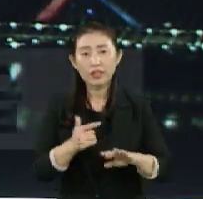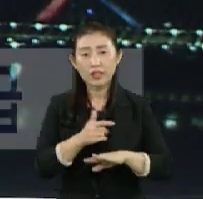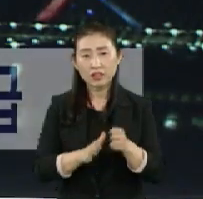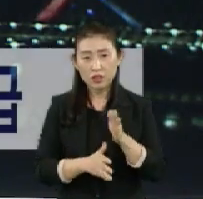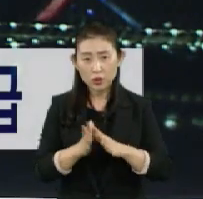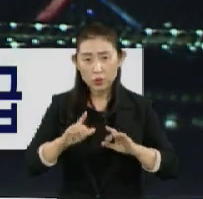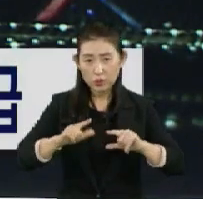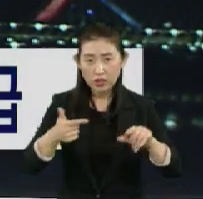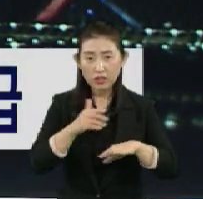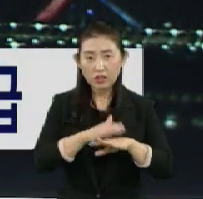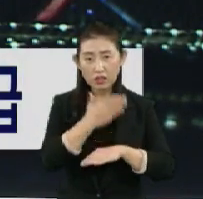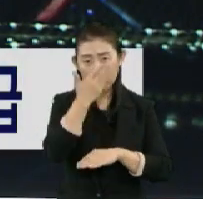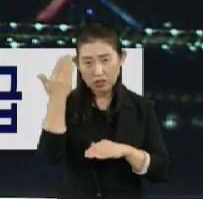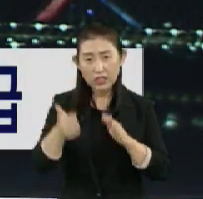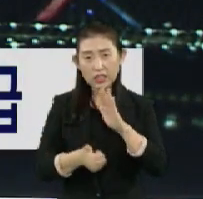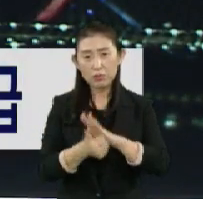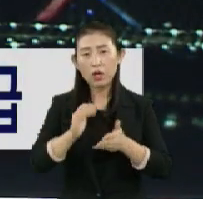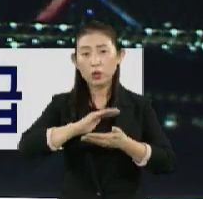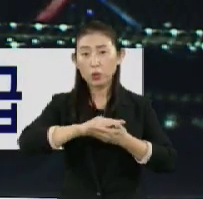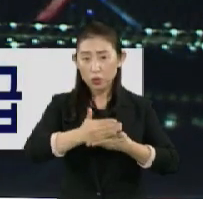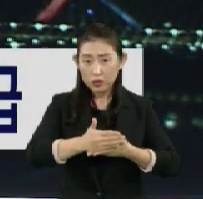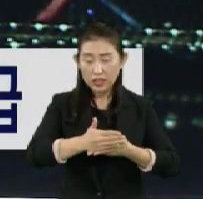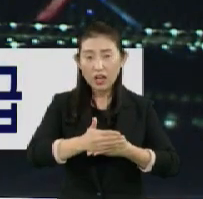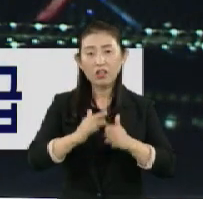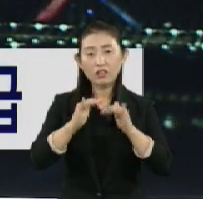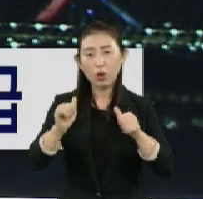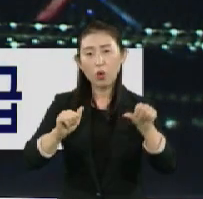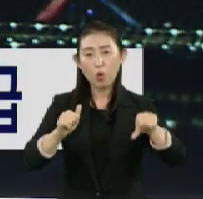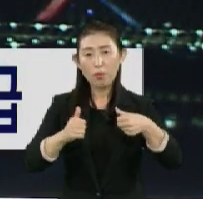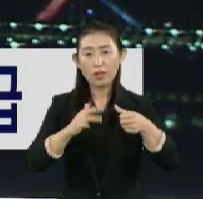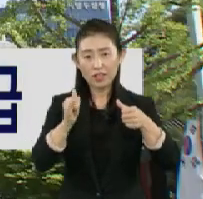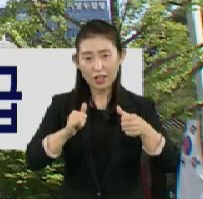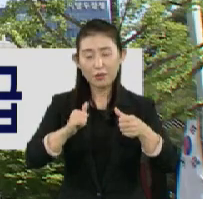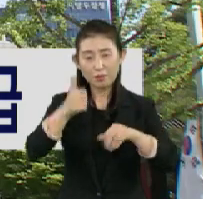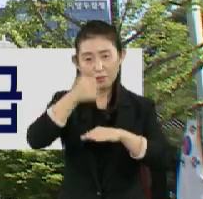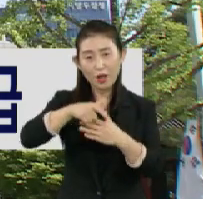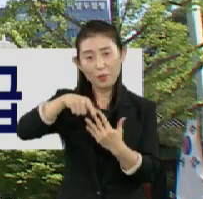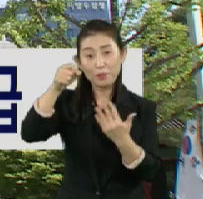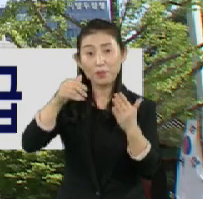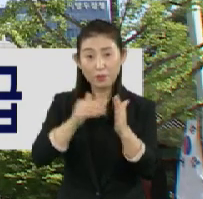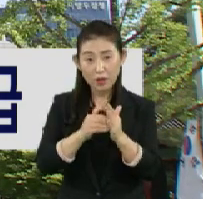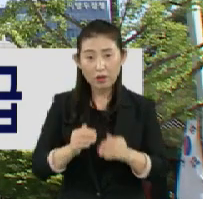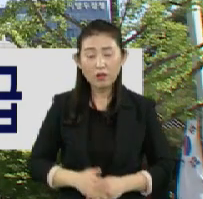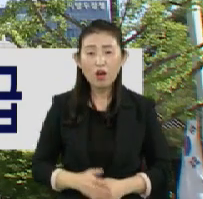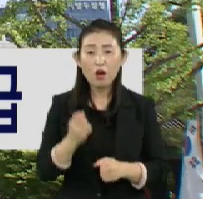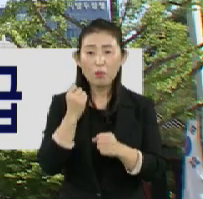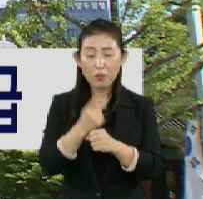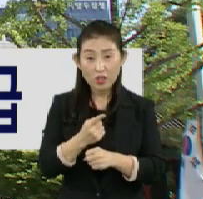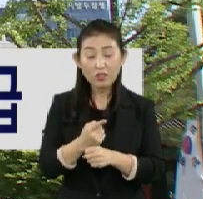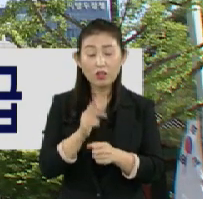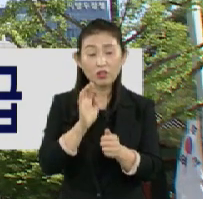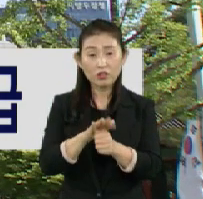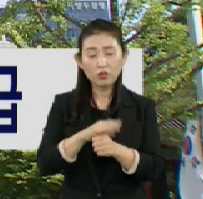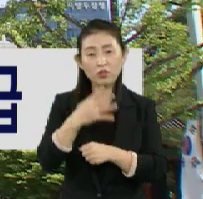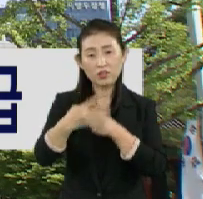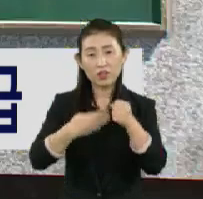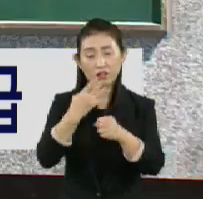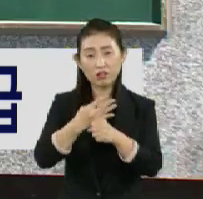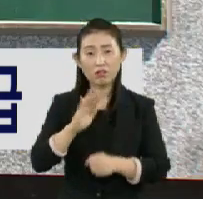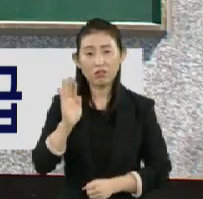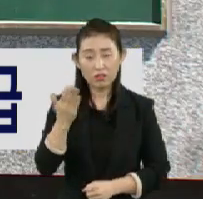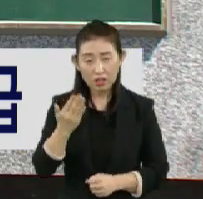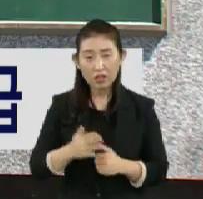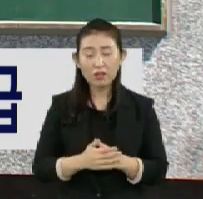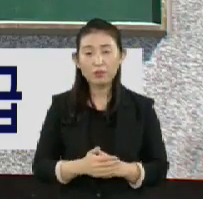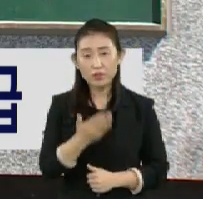대형 씨는 올해 대전 청년 희망 통장 사업대상 자 500명을 최종 선발했습니다 올해로 4년째를 맞는 대전